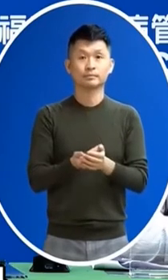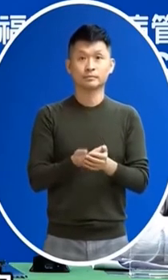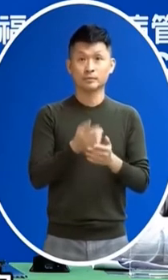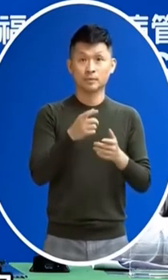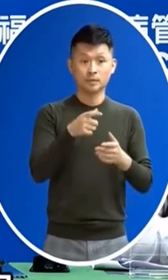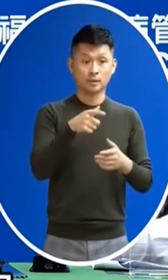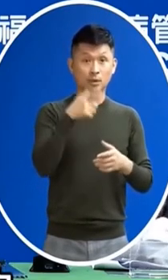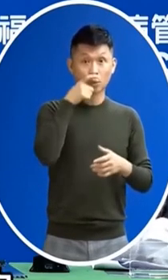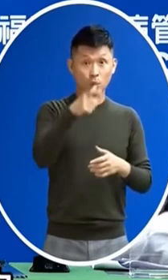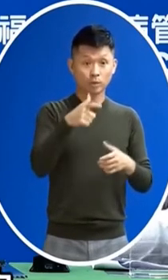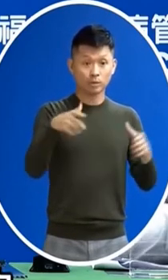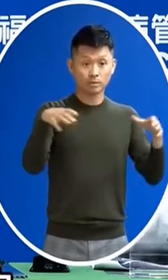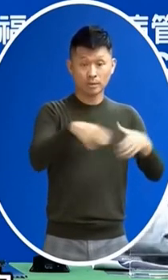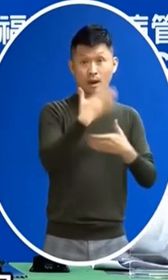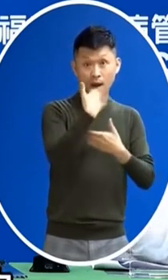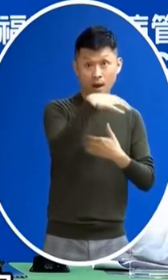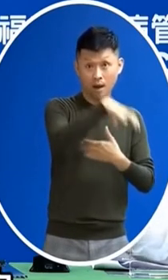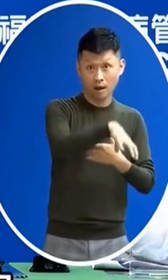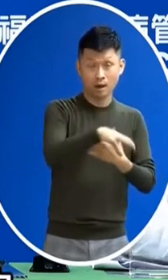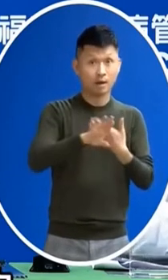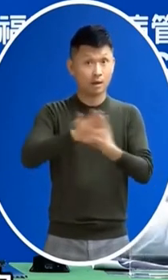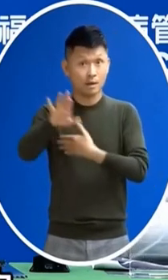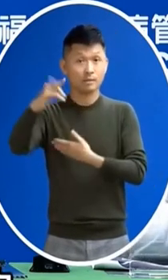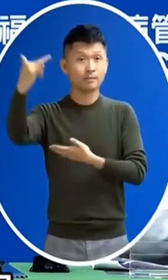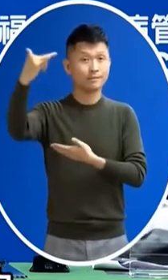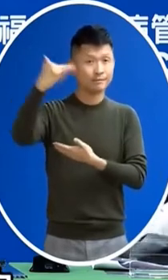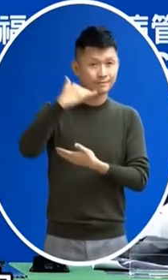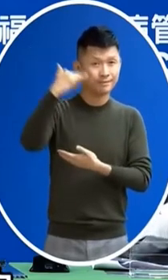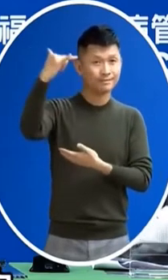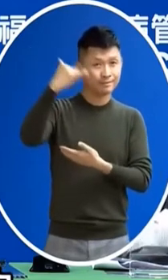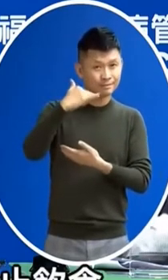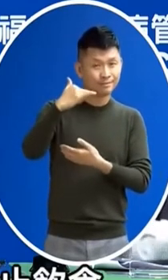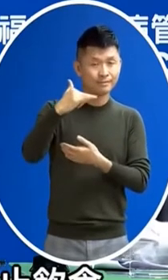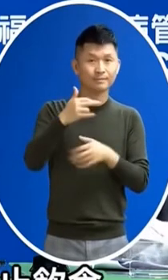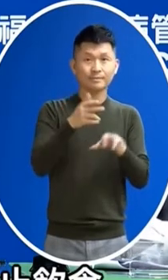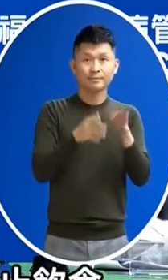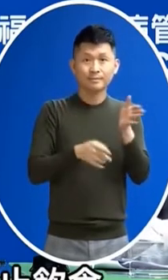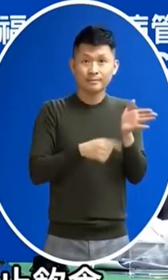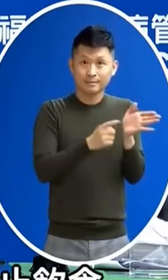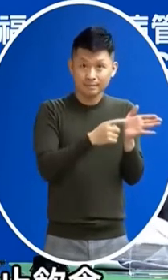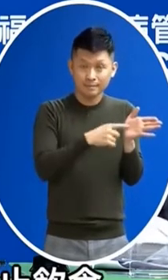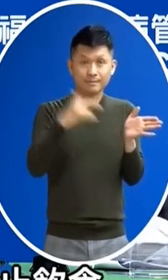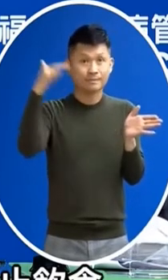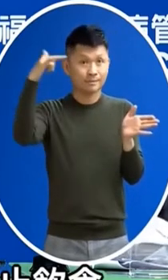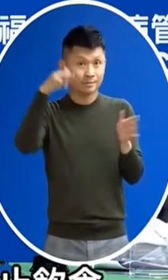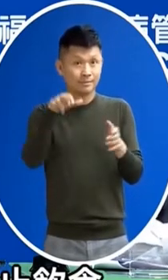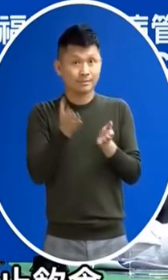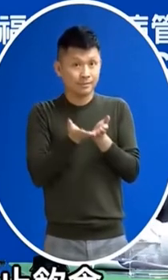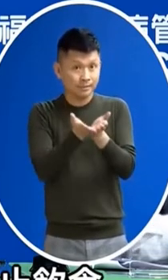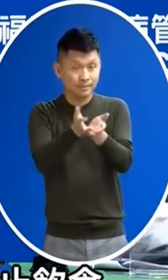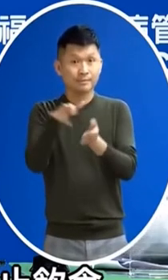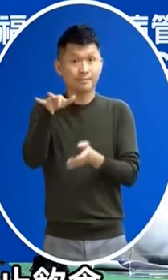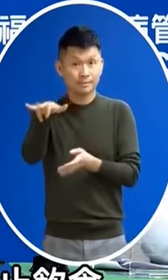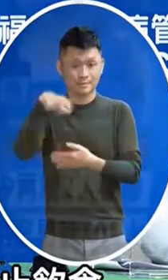之外，那国内的班机于运距内，就是车厢、船舶、航空器内禁止饮食。